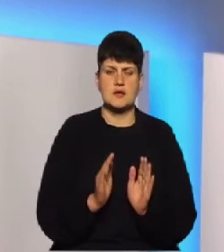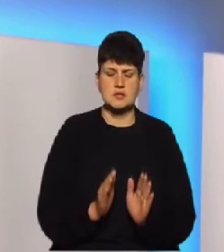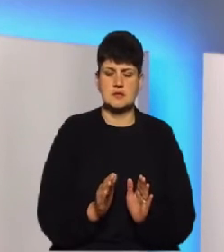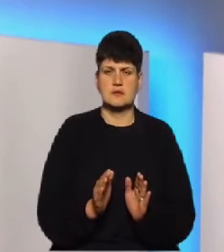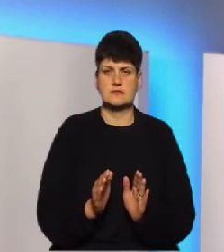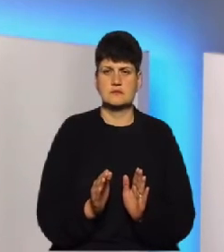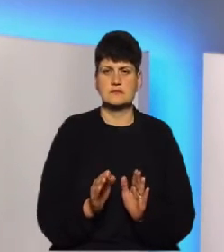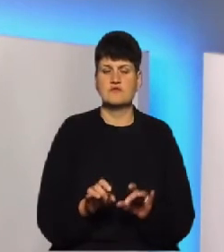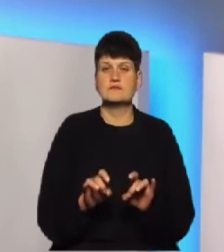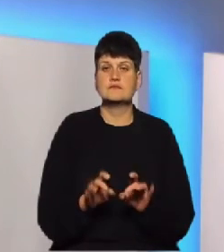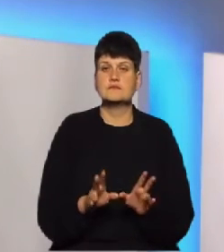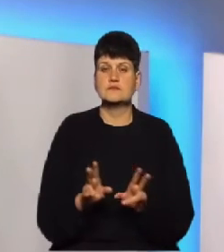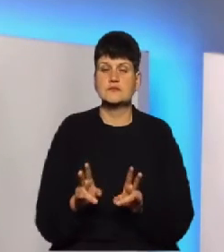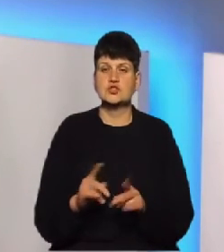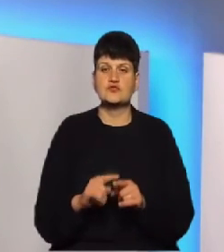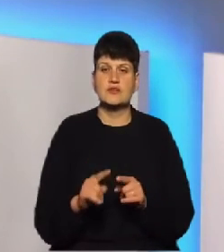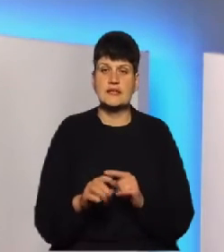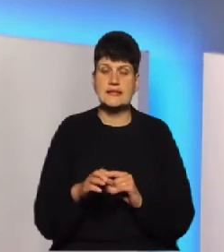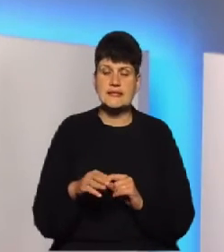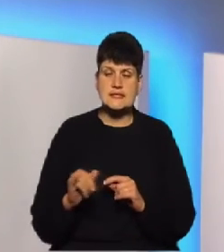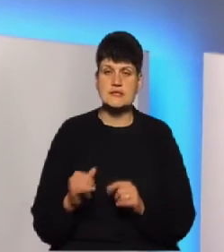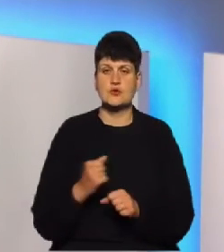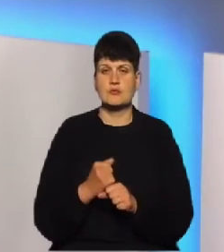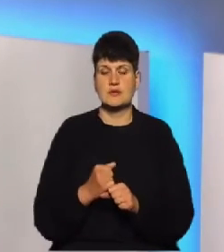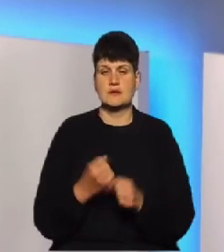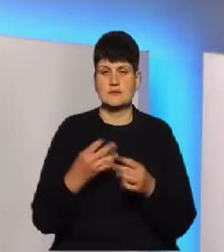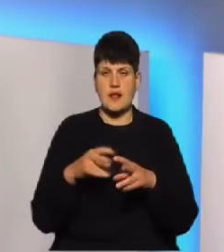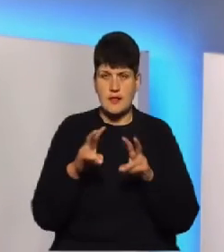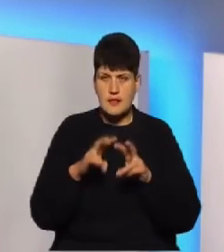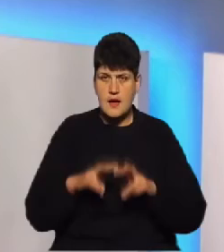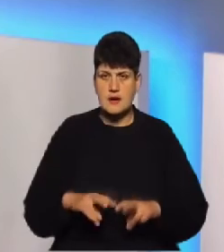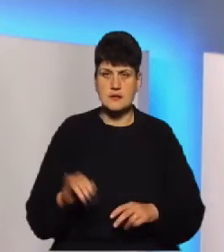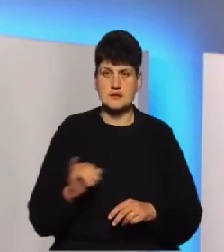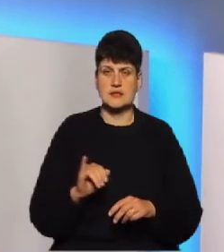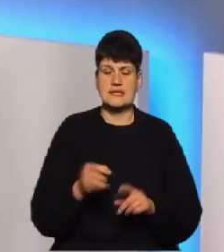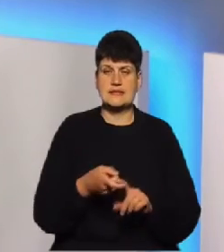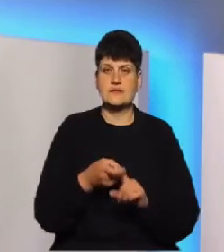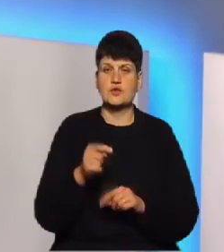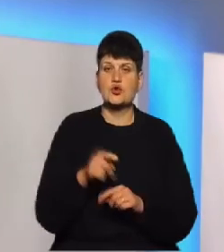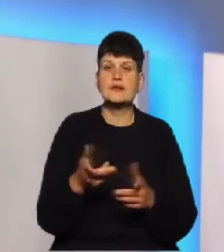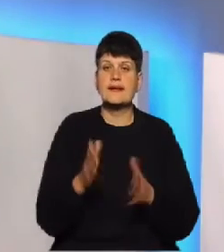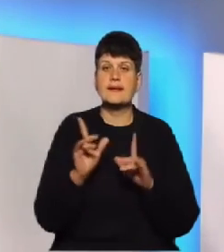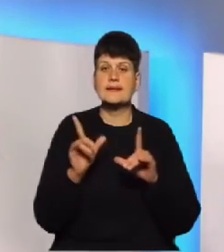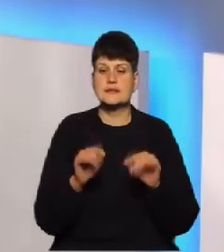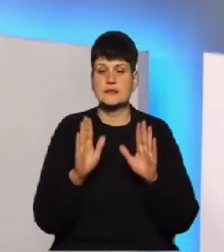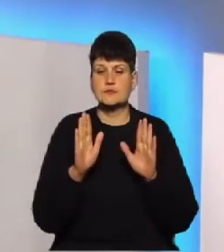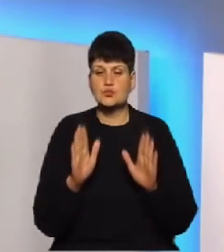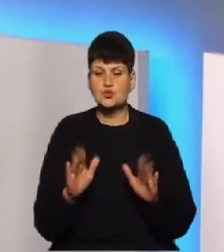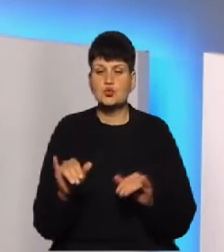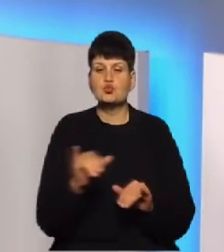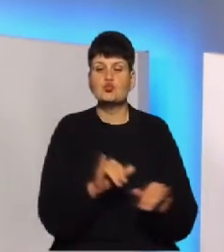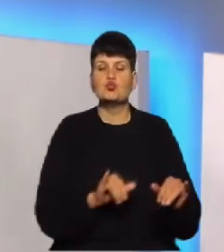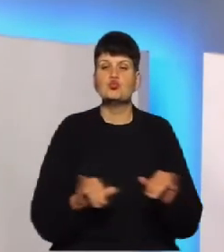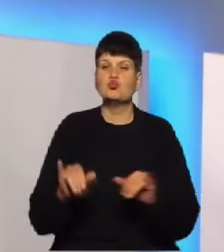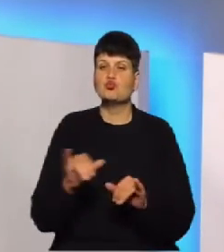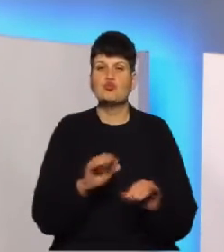з безпечною швидкістю, зробити якийсь елементарний аналіз і в залежності від того, де вони будуть їздити, тобто все-таки куди їх пристроять,